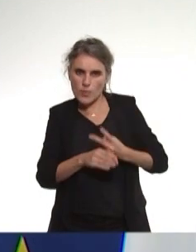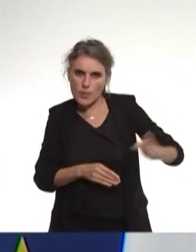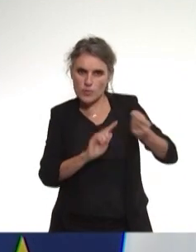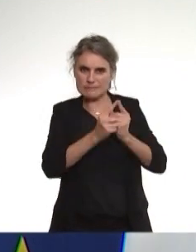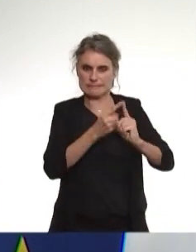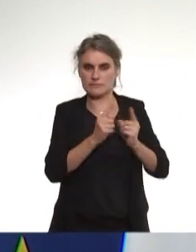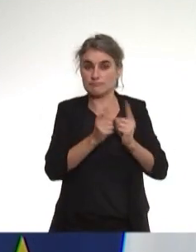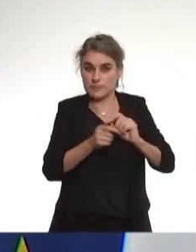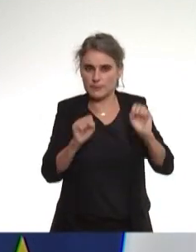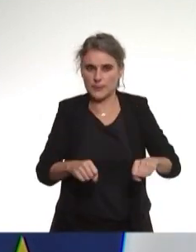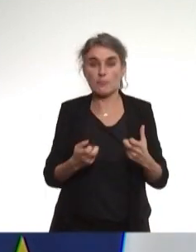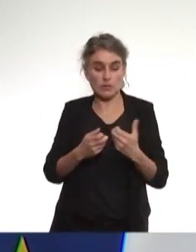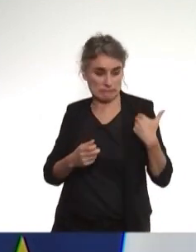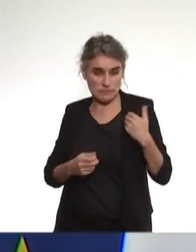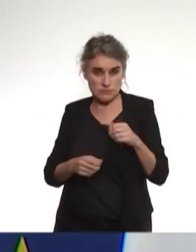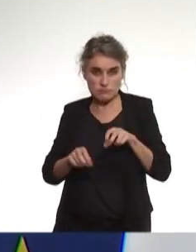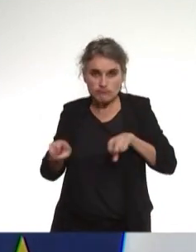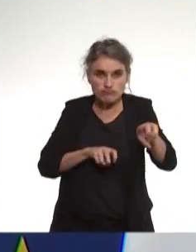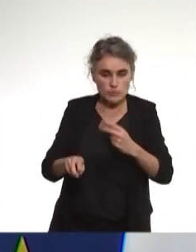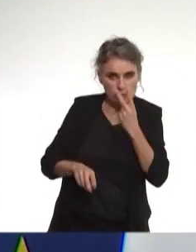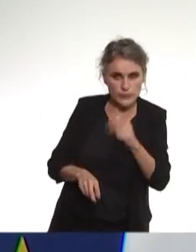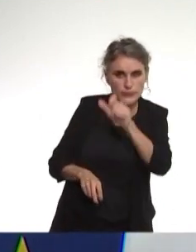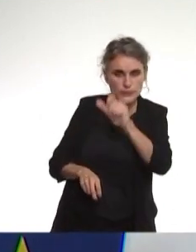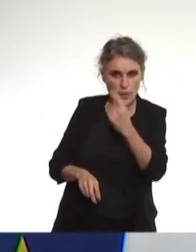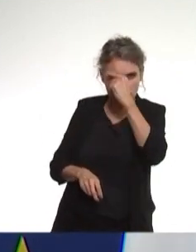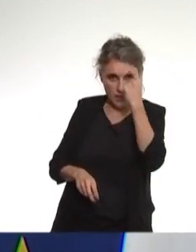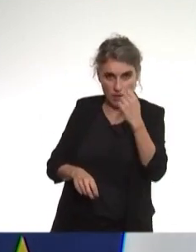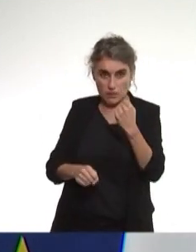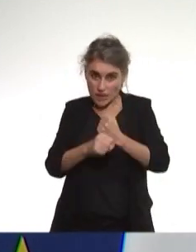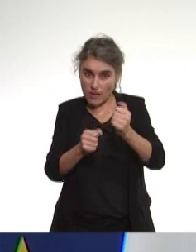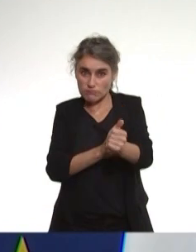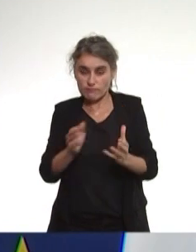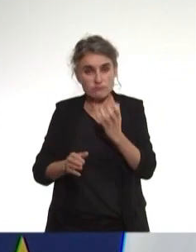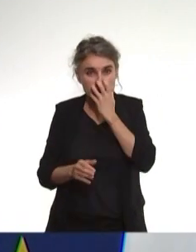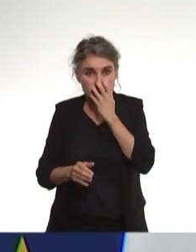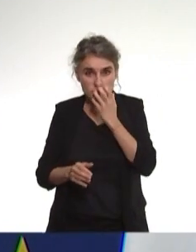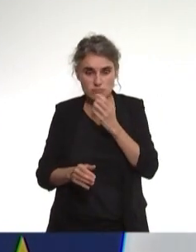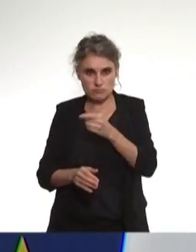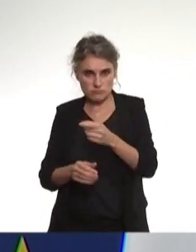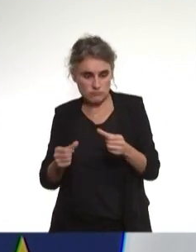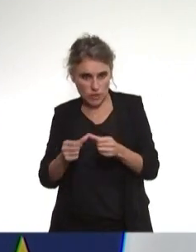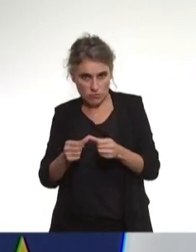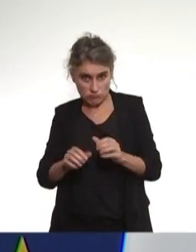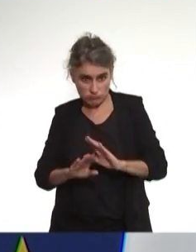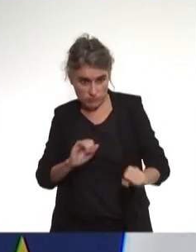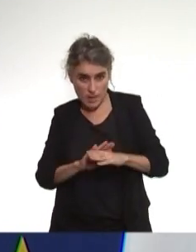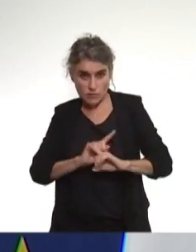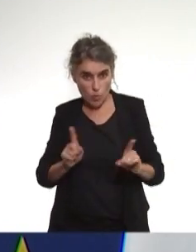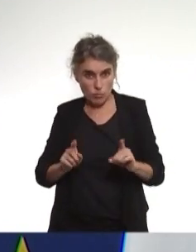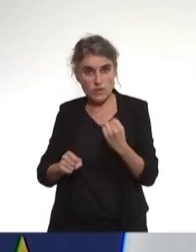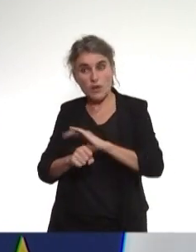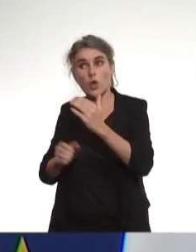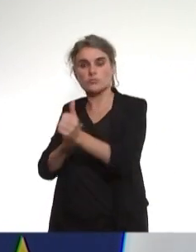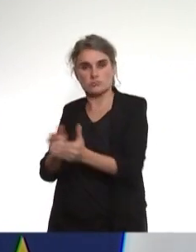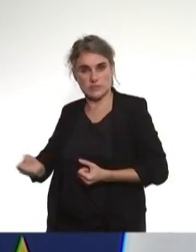infirmier ou infirmière qui faisait une autre activité que travailler en réanimation et qui sont venus faire des stages pour se préparer pour le